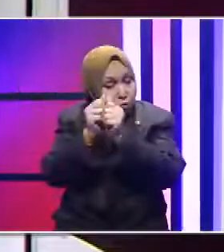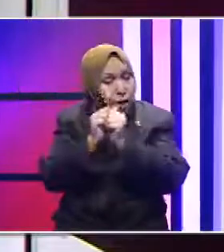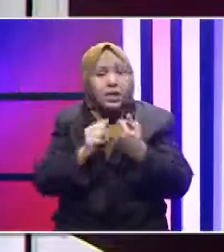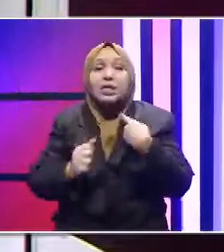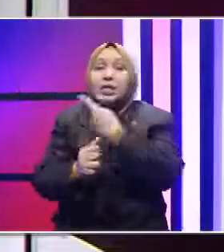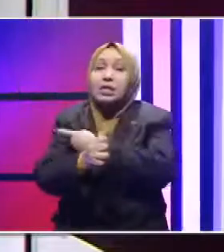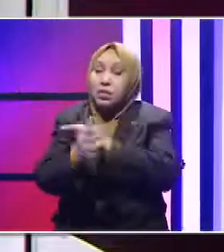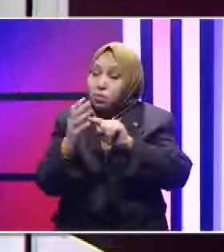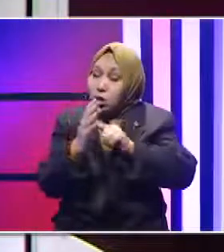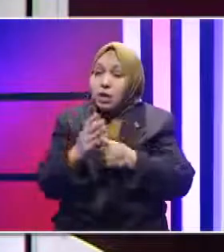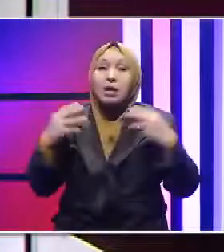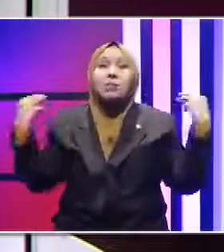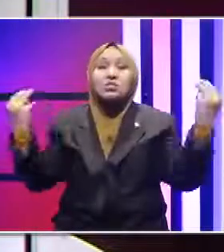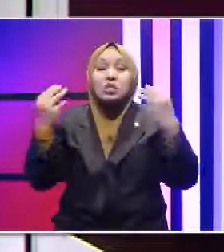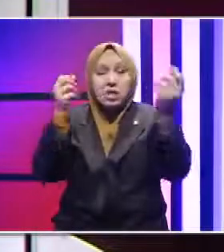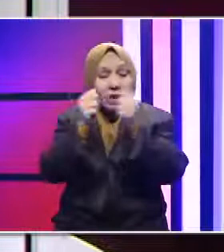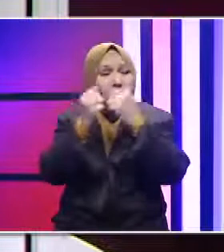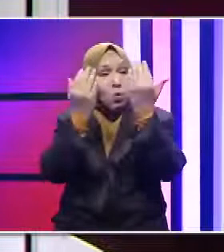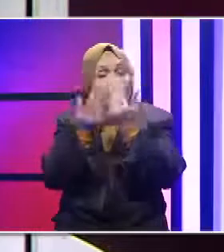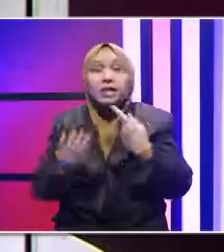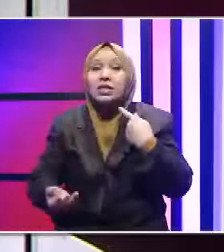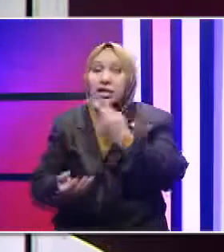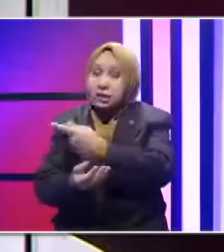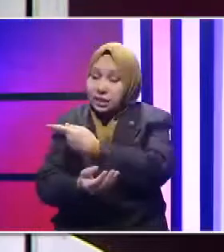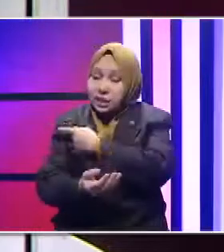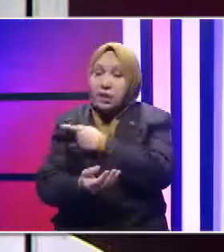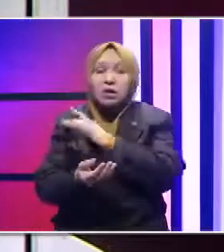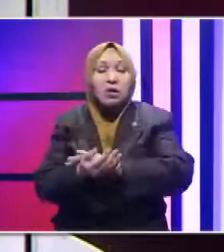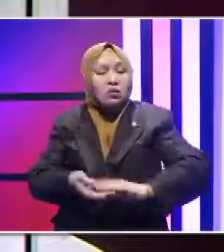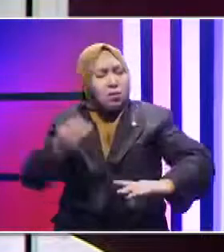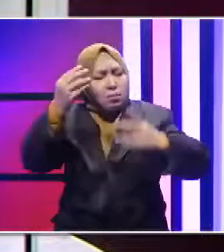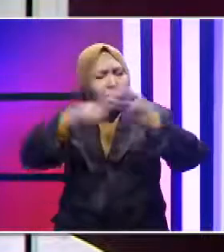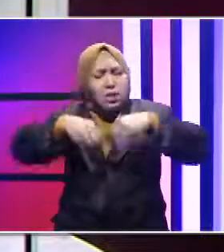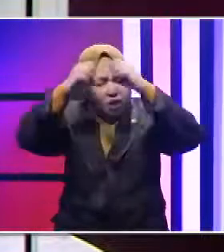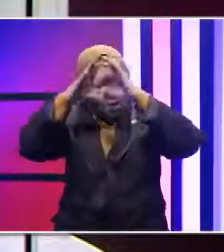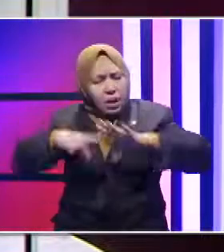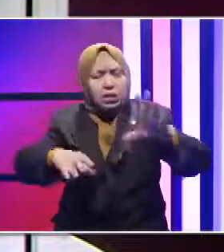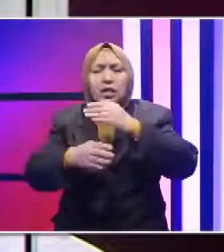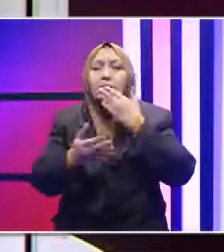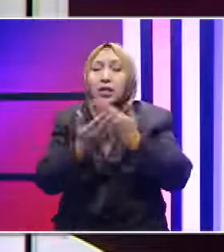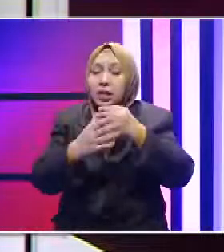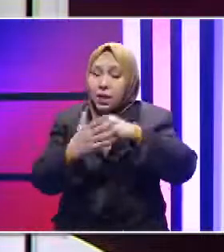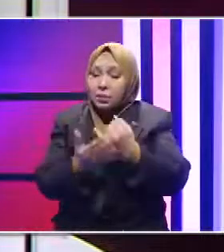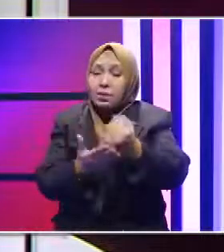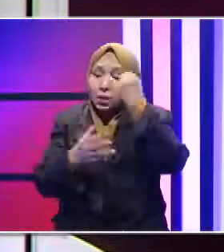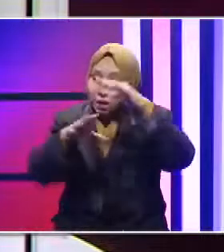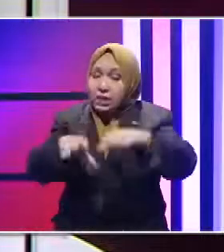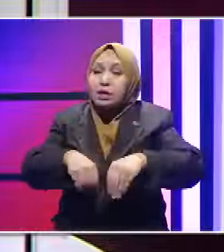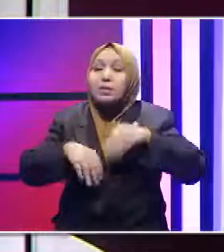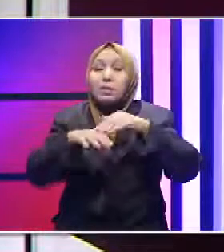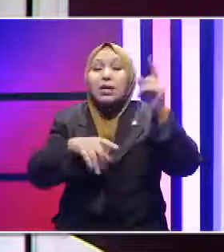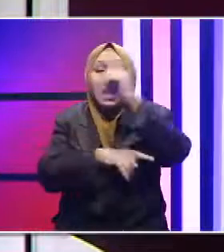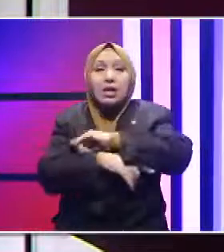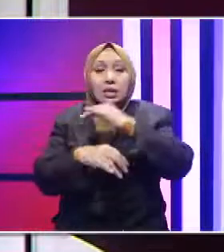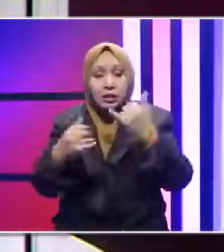mulakan majlis kita dengan doa kita. Subhanakala ilmalana illa ma 'allamtana innaka antal alimul hakim rabbi